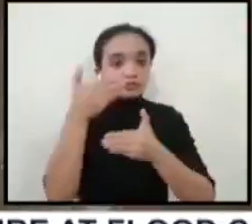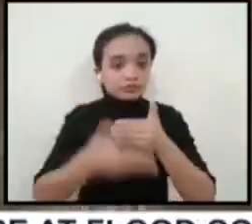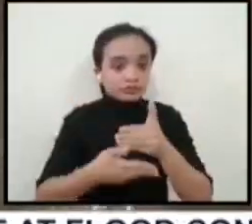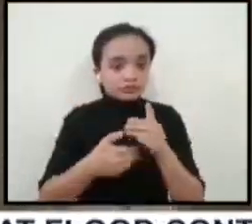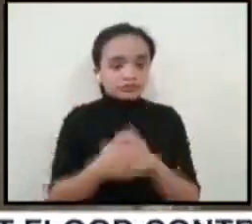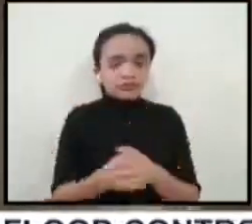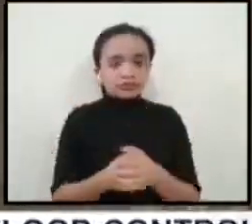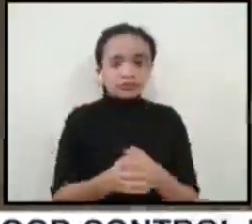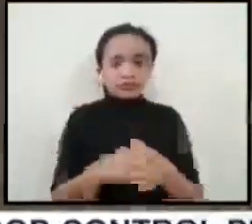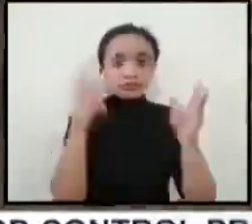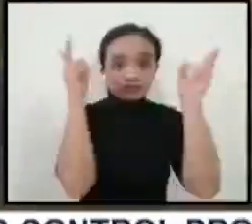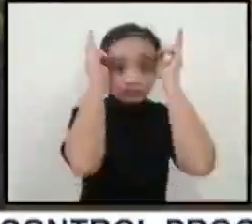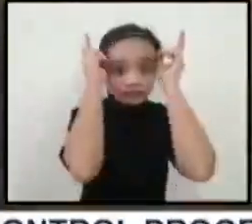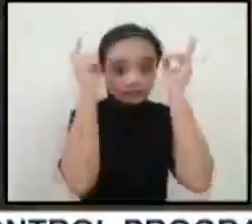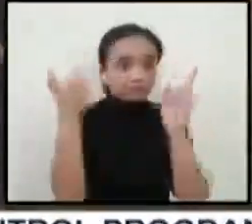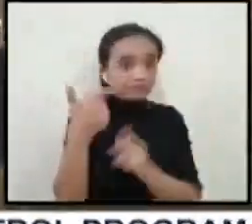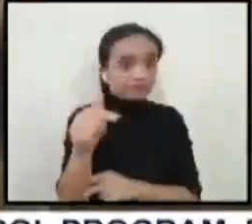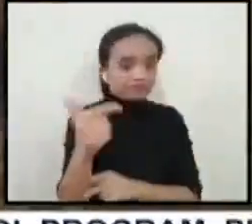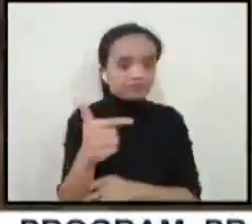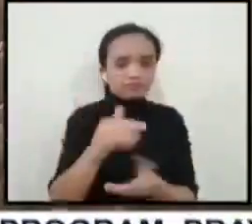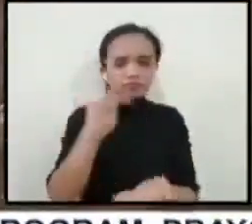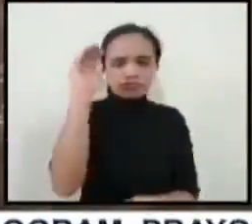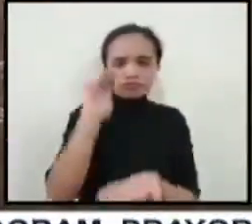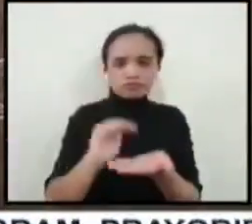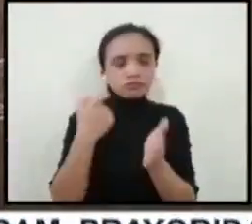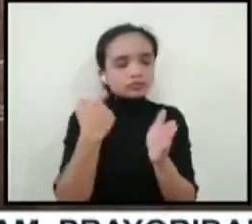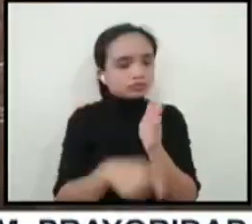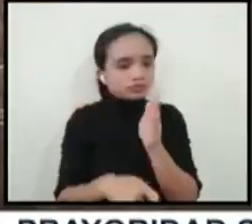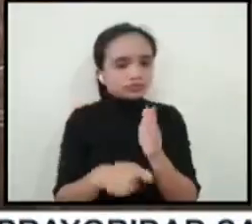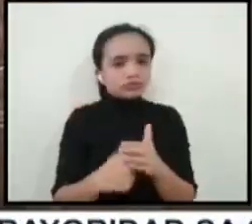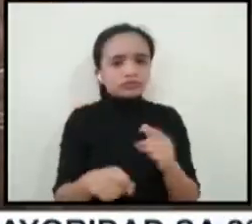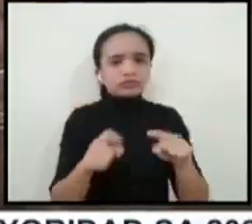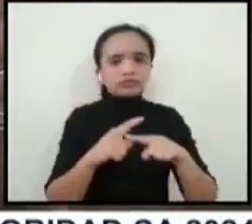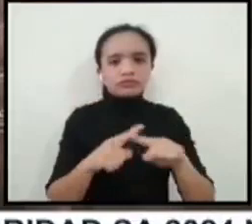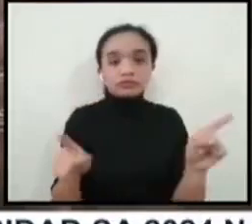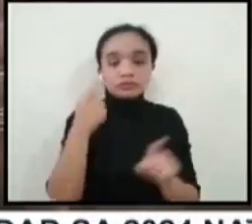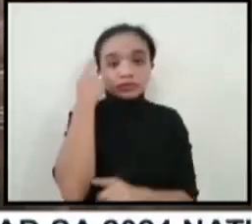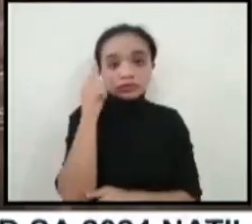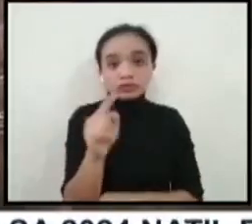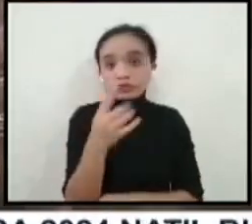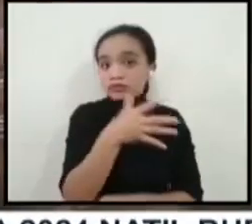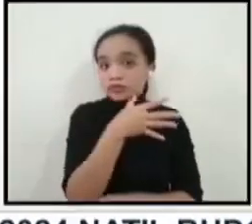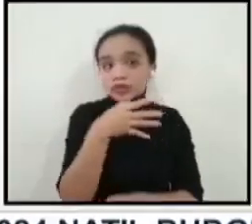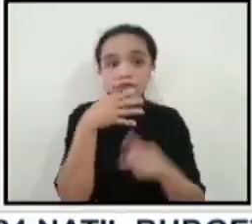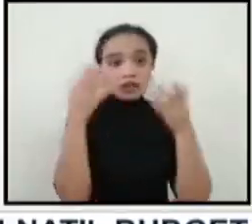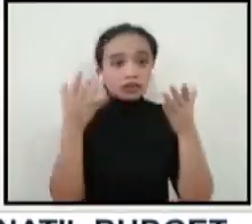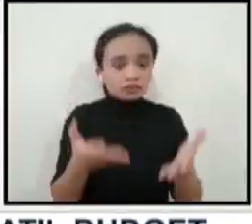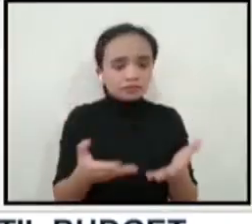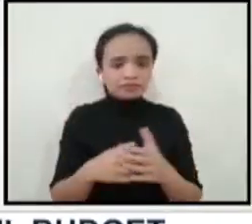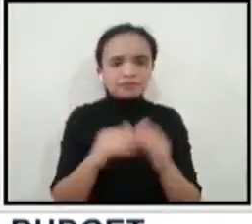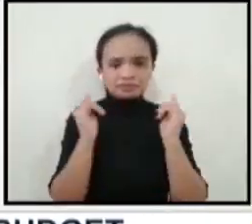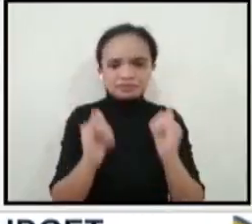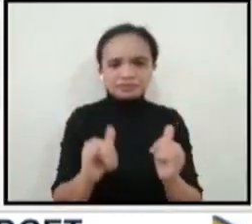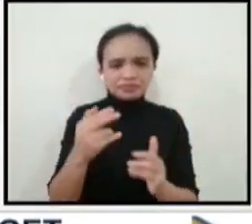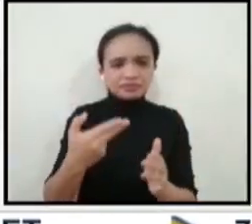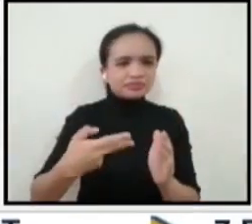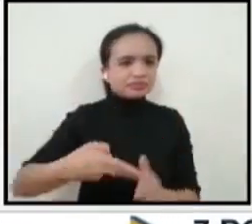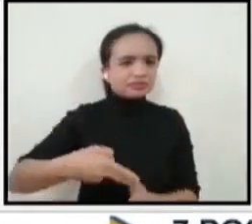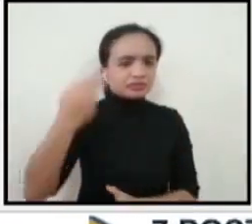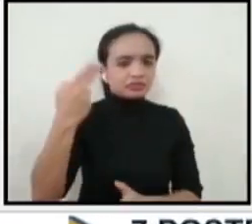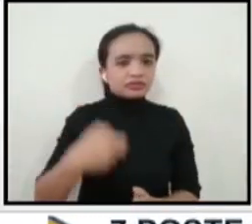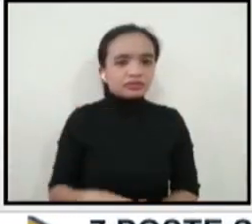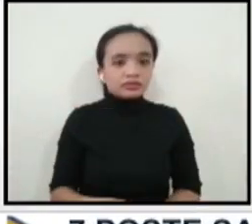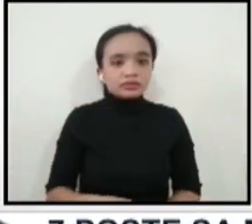vegetables, bumaba ang presyo. Pero para sa mga magsasaka, mataas pa rin ito. Ang repolyo,